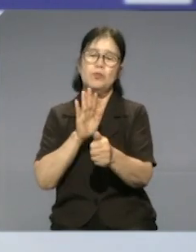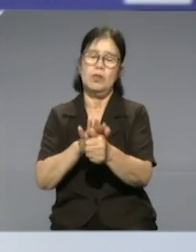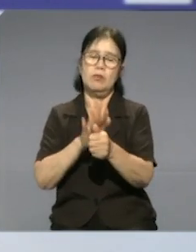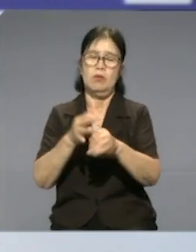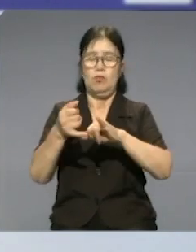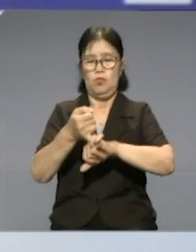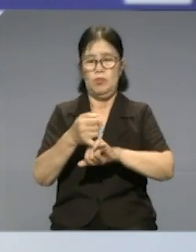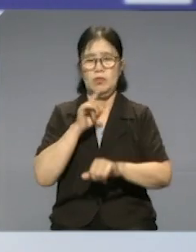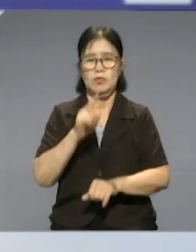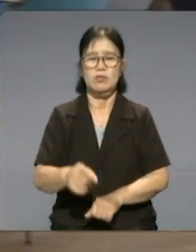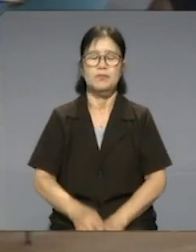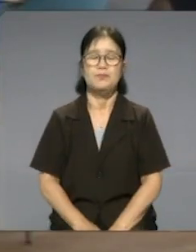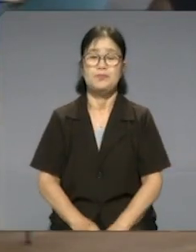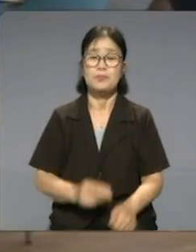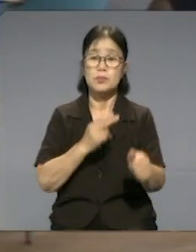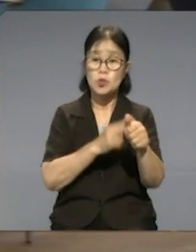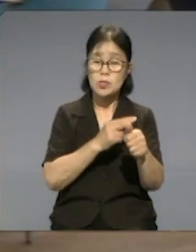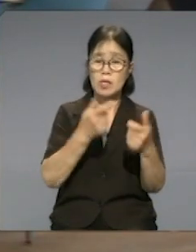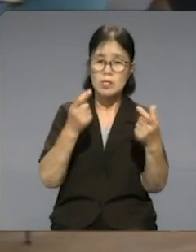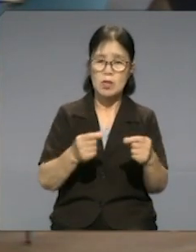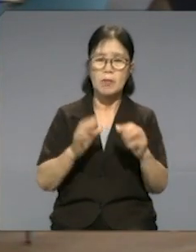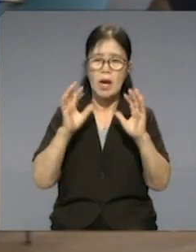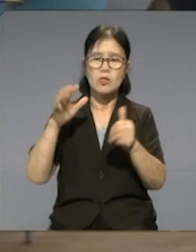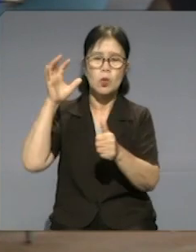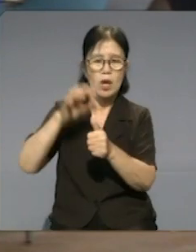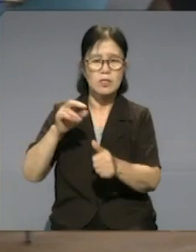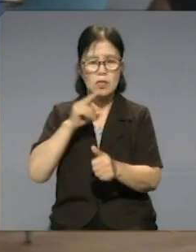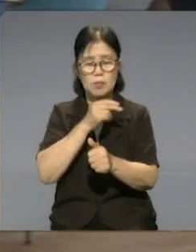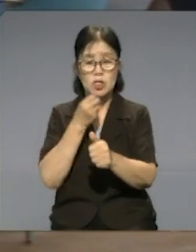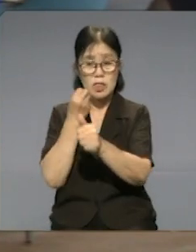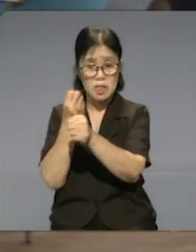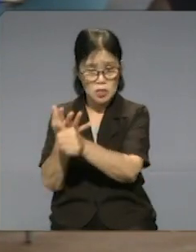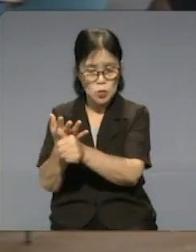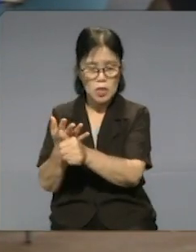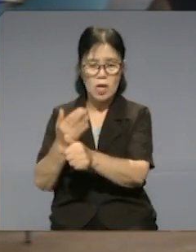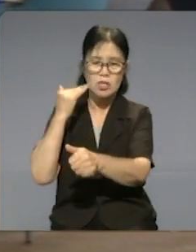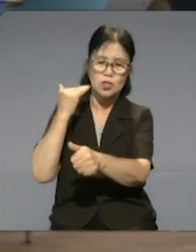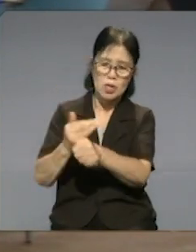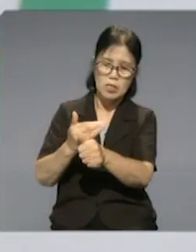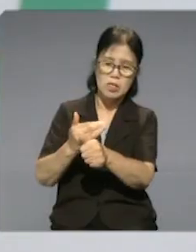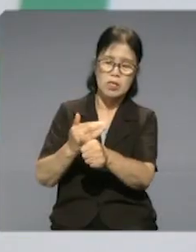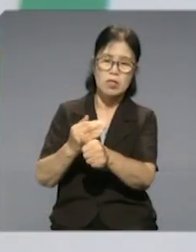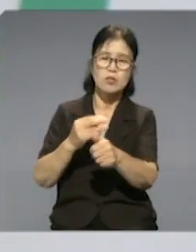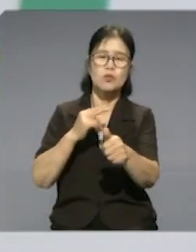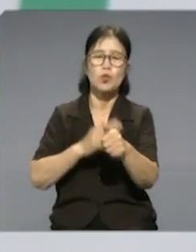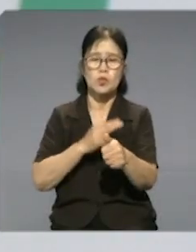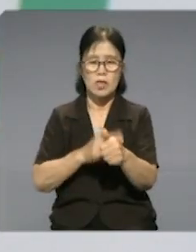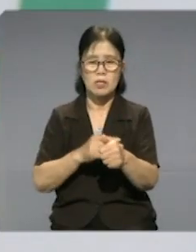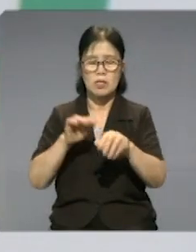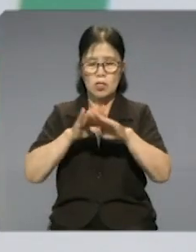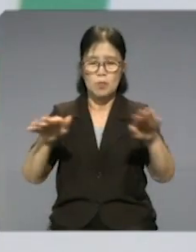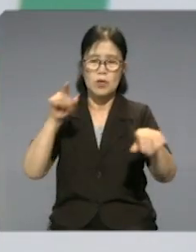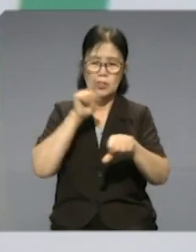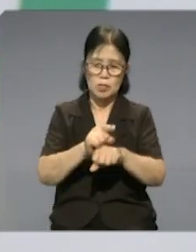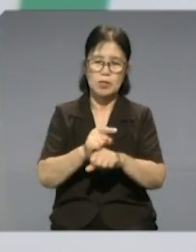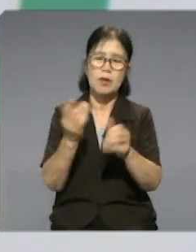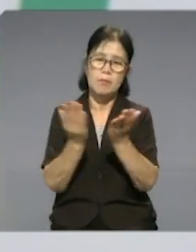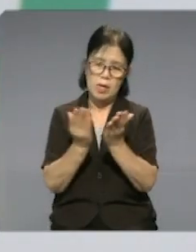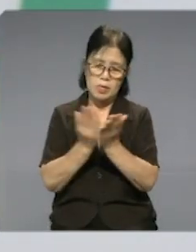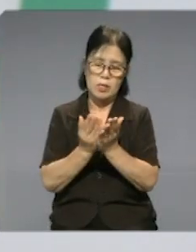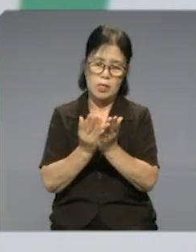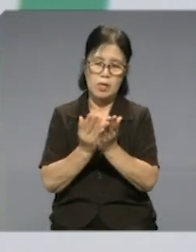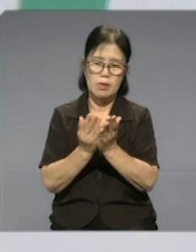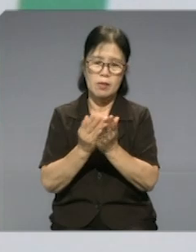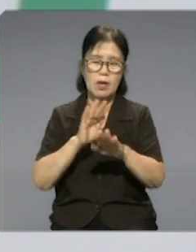밝혔습니다. A 교사처럼 아동학대 혐의로 기소돼 직위해제된 교사들도 형평성에 맞게 조치할